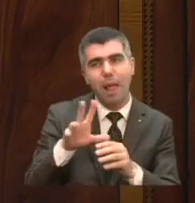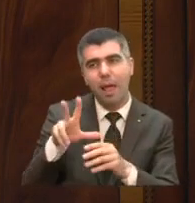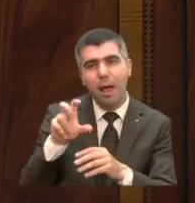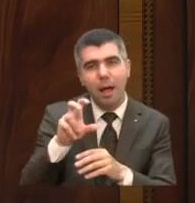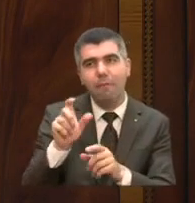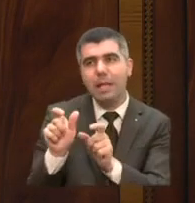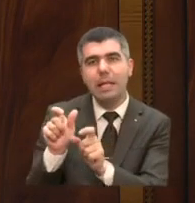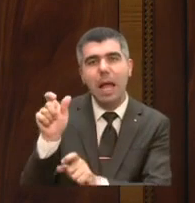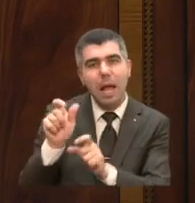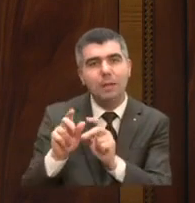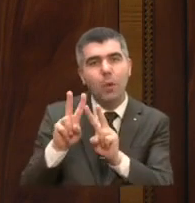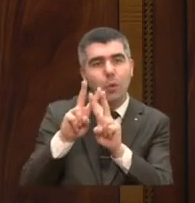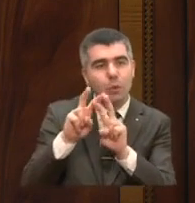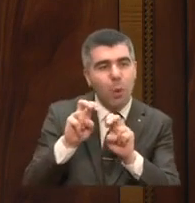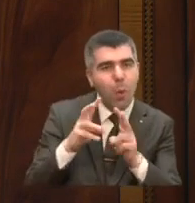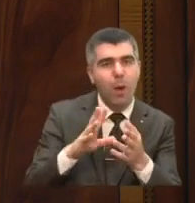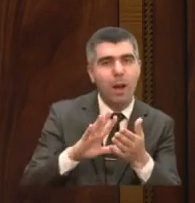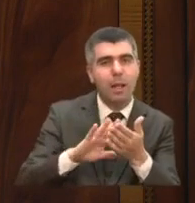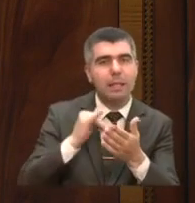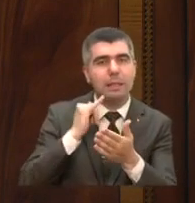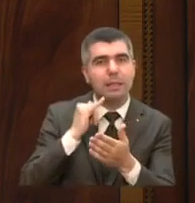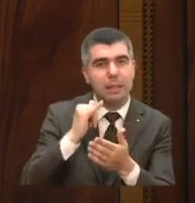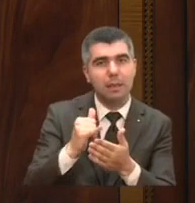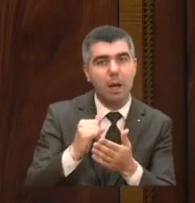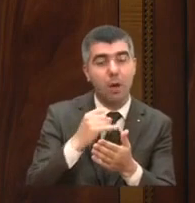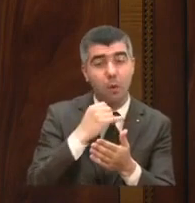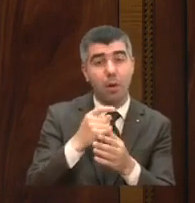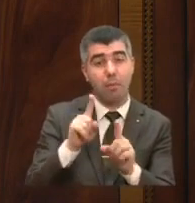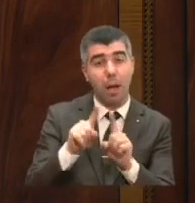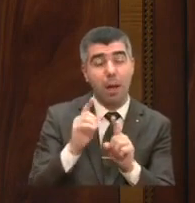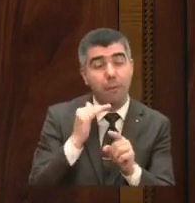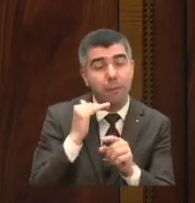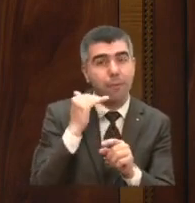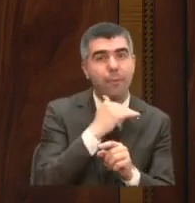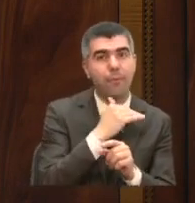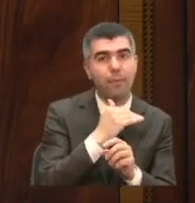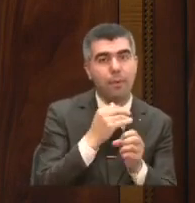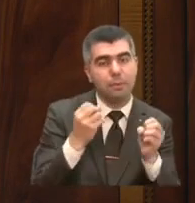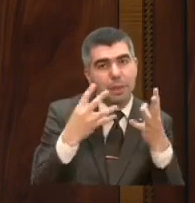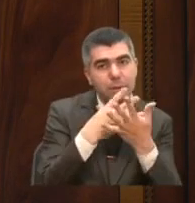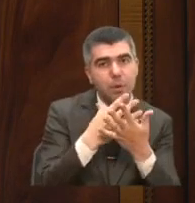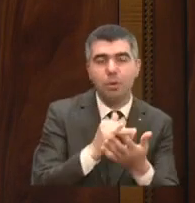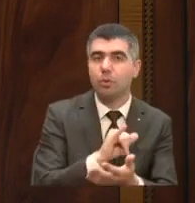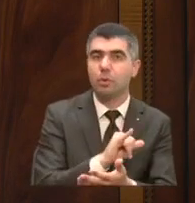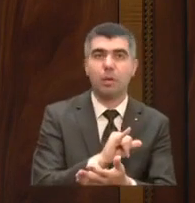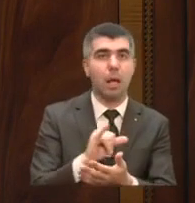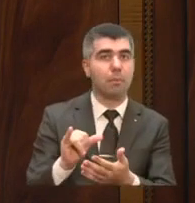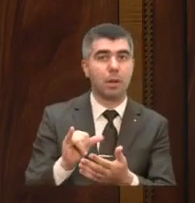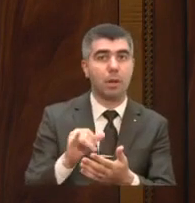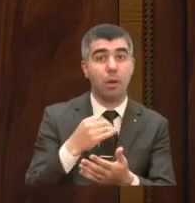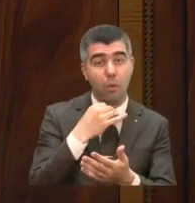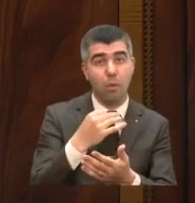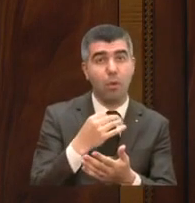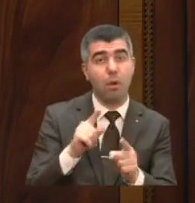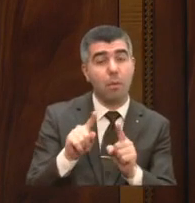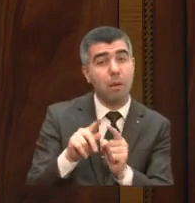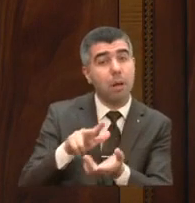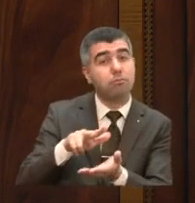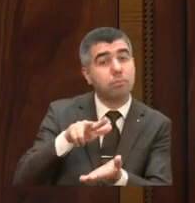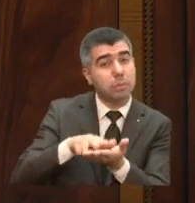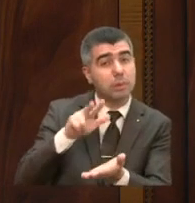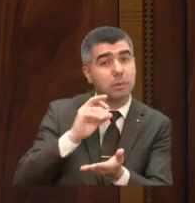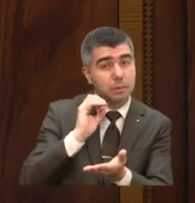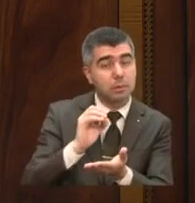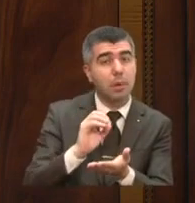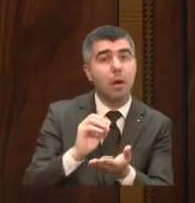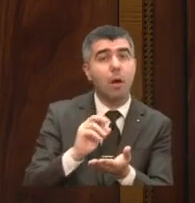ان هذه الاستثمارات ما يمكن لهاش الدار بين عشيه وضحاها. انا تكلمت الان القرار الجريء اللي خداته الحكومه